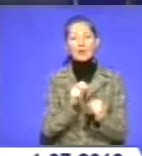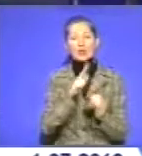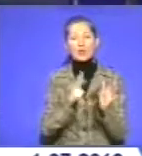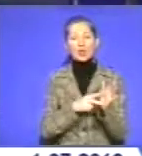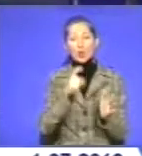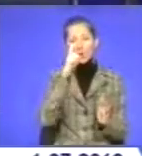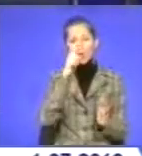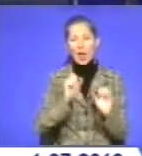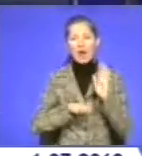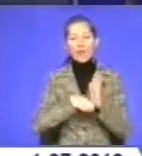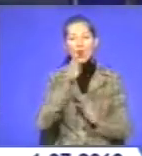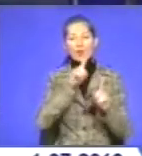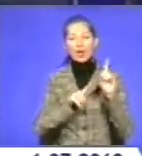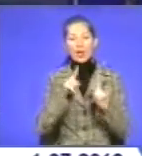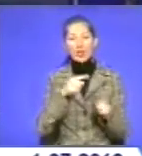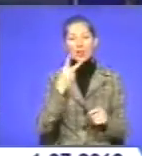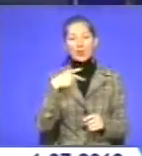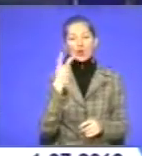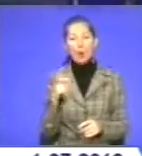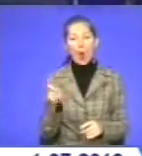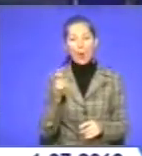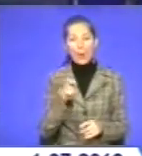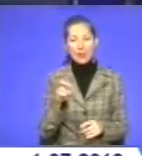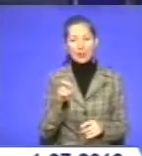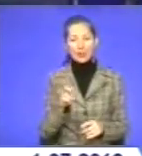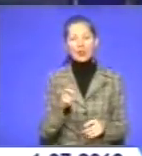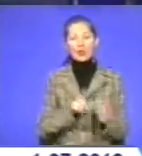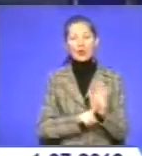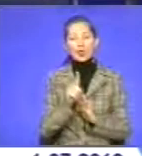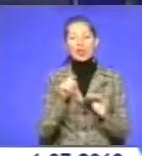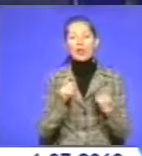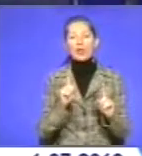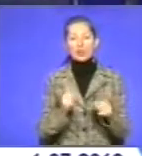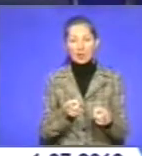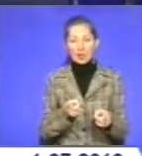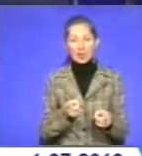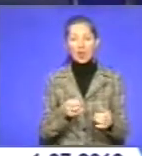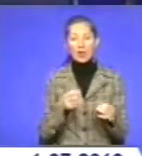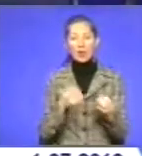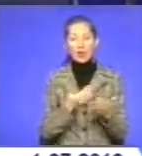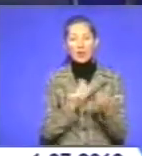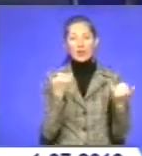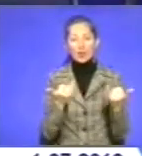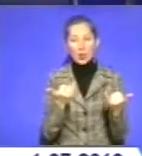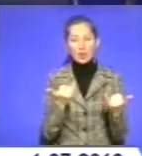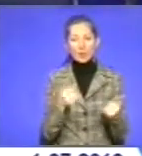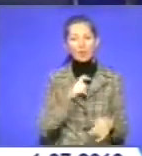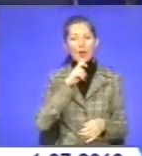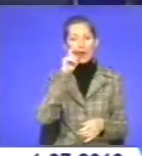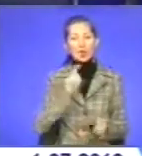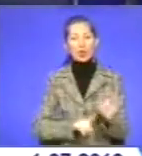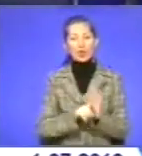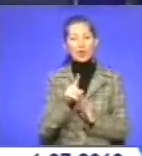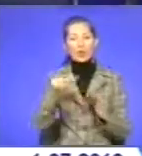Рада України ще раніше – 22 березня. Починає діяти вона сьогодні. В Україні стартувала